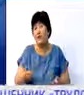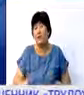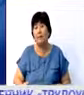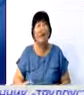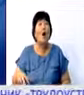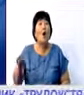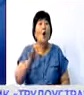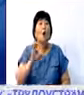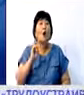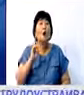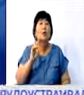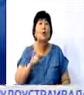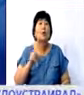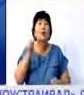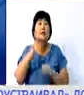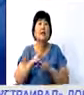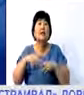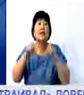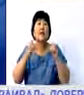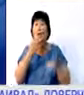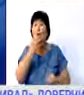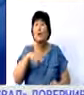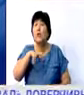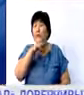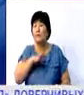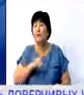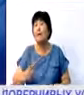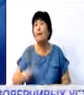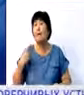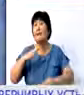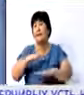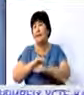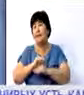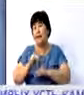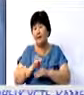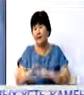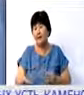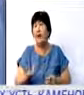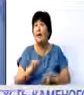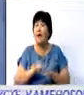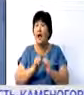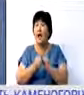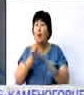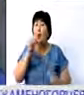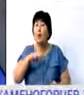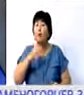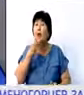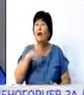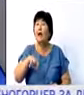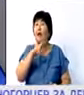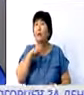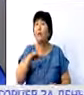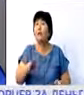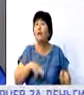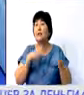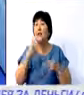в областном онкологическом центре специалисты из южной кореи провели мастер-класс для обмена опытом из южной кореи vobis